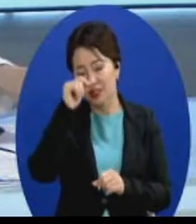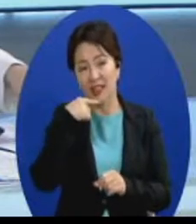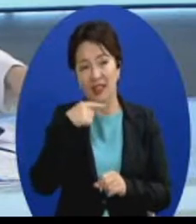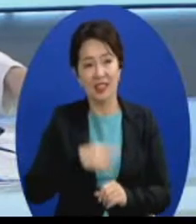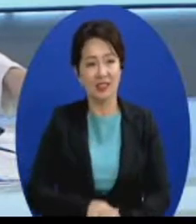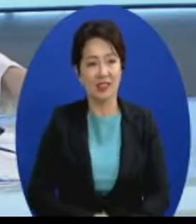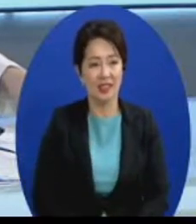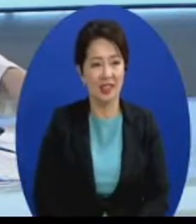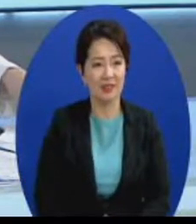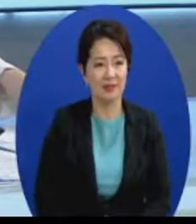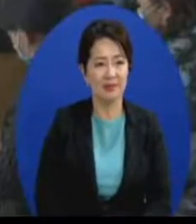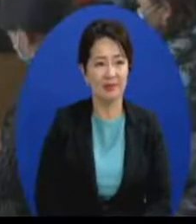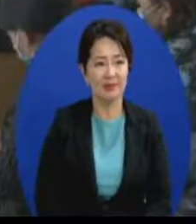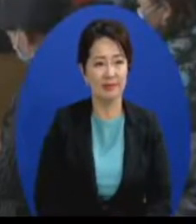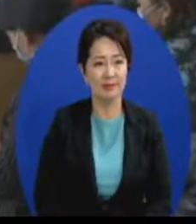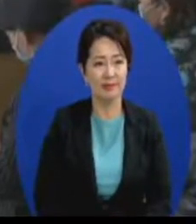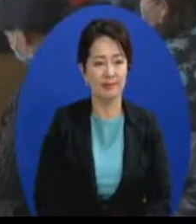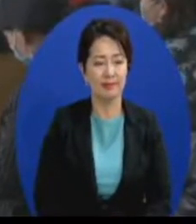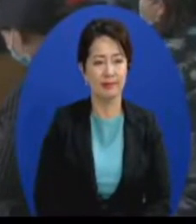онцоллоо.